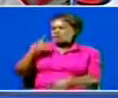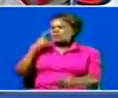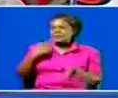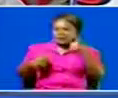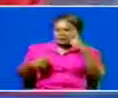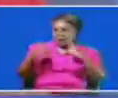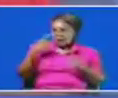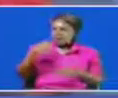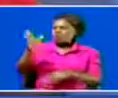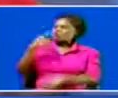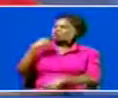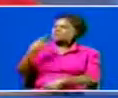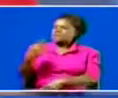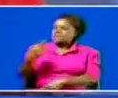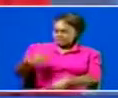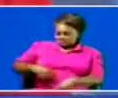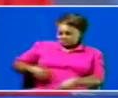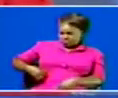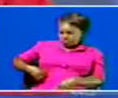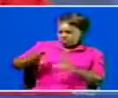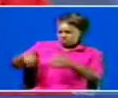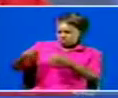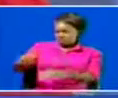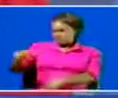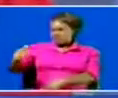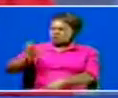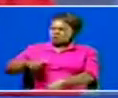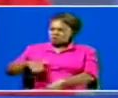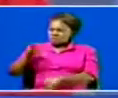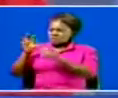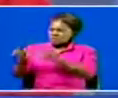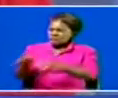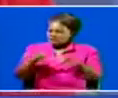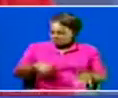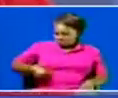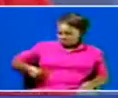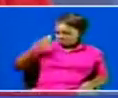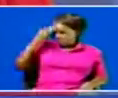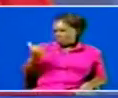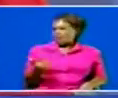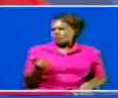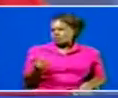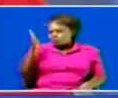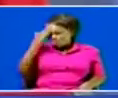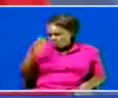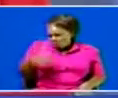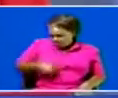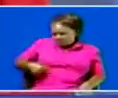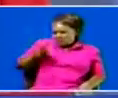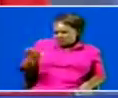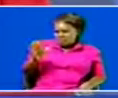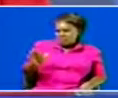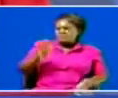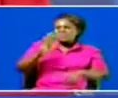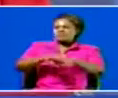Maana Mwenyezi Mungu akasema alikutoa ubavu akampa mwenzi. Ndio. Sasa kwa nini utese ule ubavu na wajua wewe mwenyewe ule ubavu ni wako?